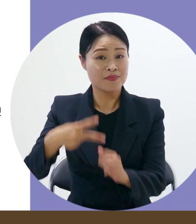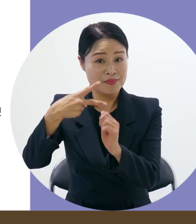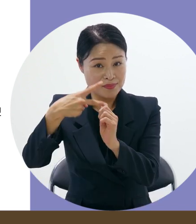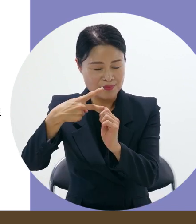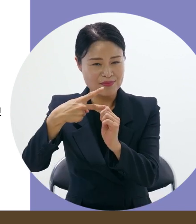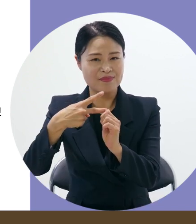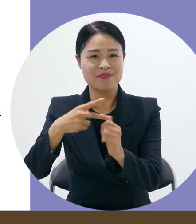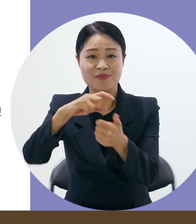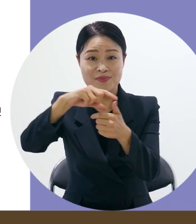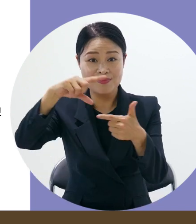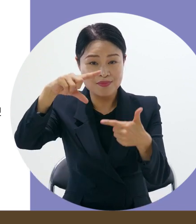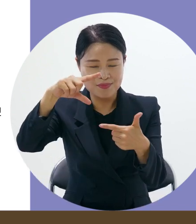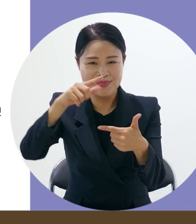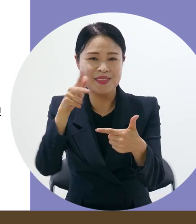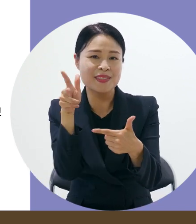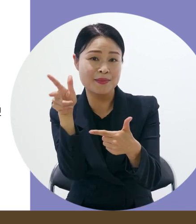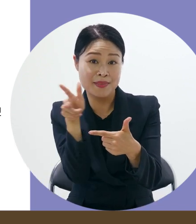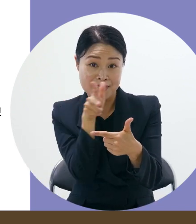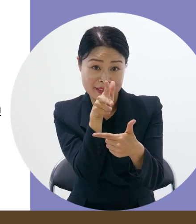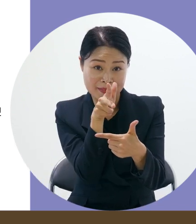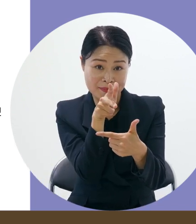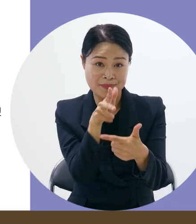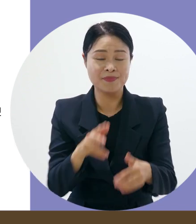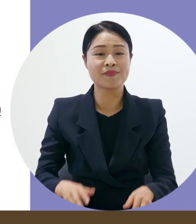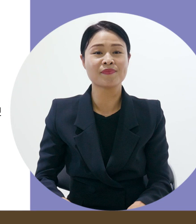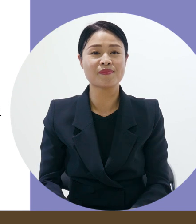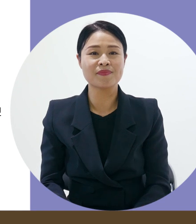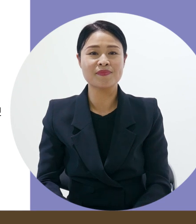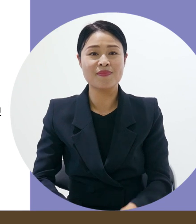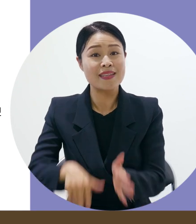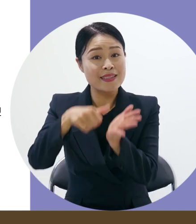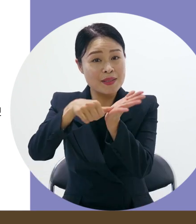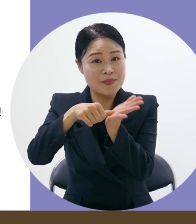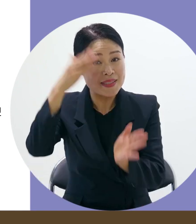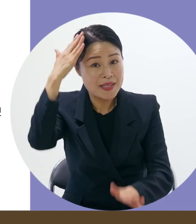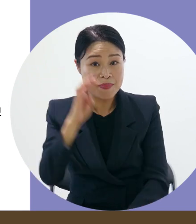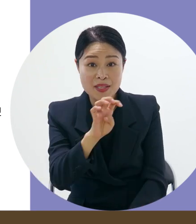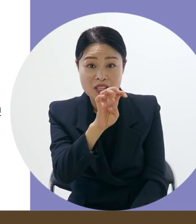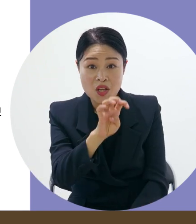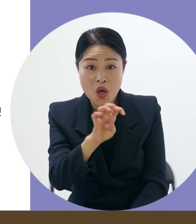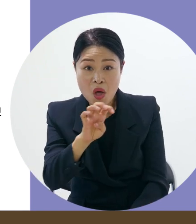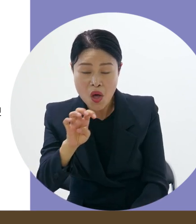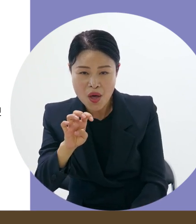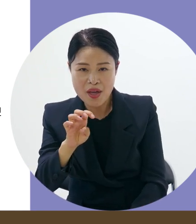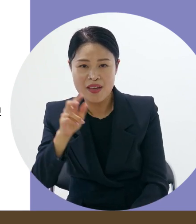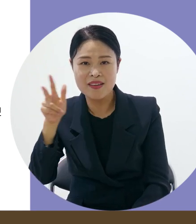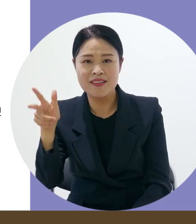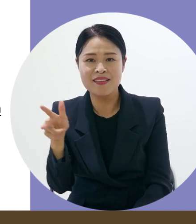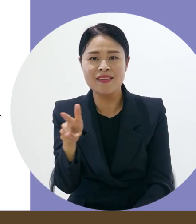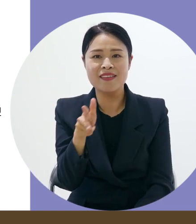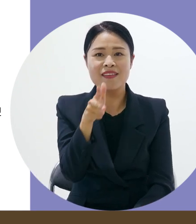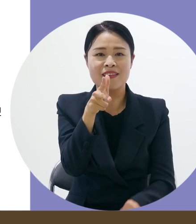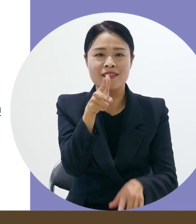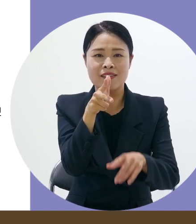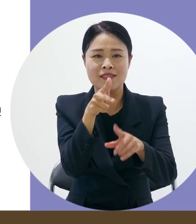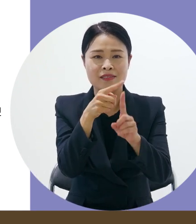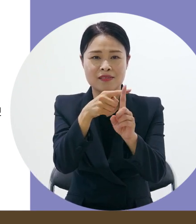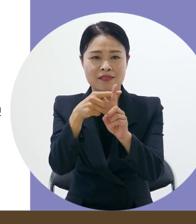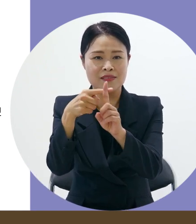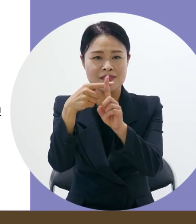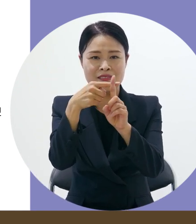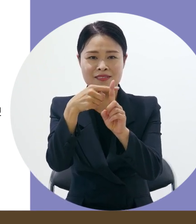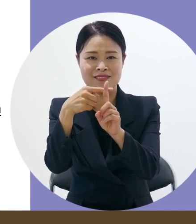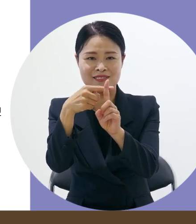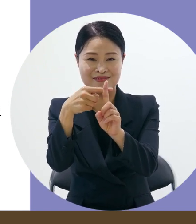두 번째, 카메라 화면. 제품의 바코드가 카메라 화면 안에 올 수 있도록 조정해